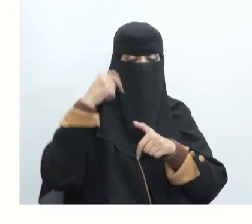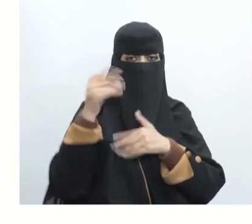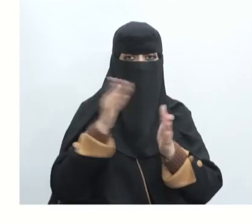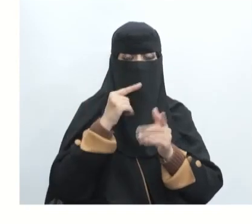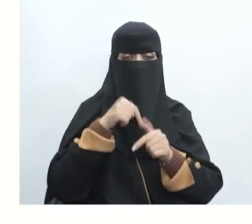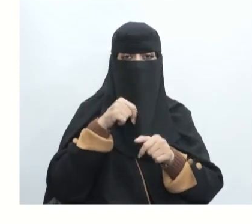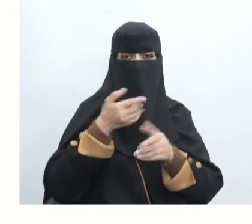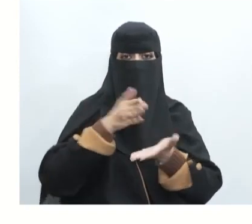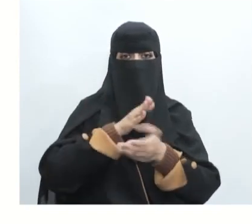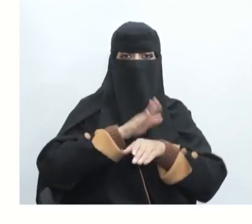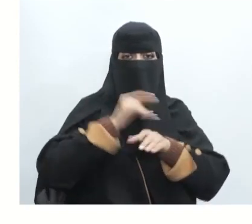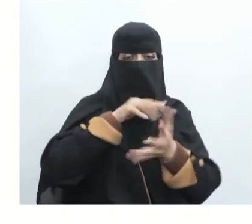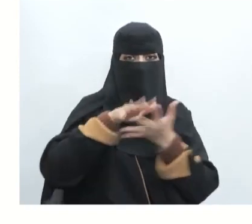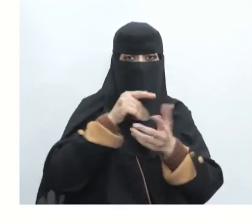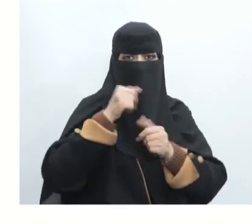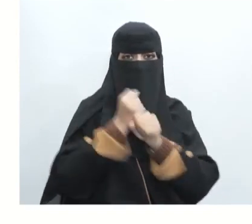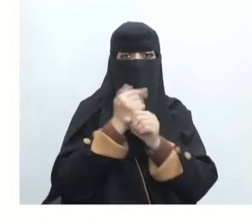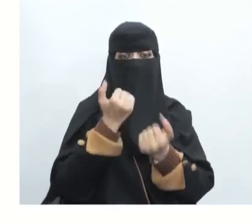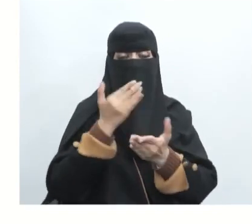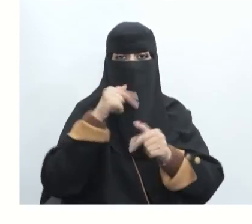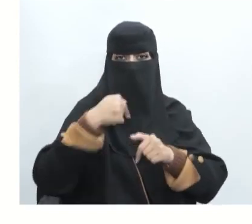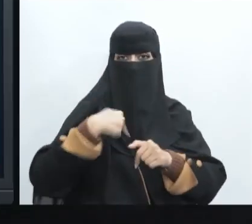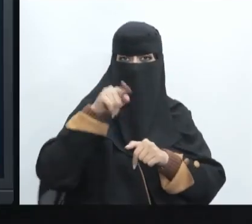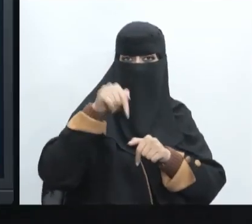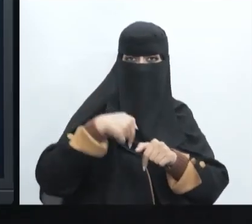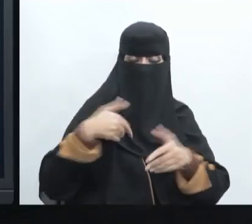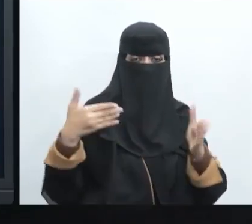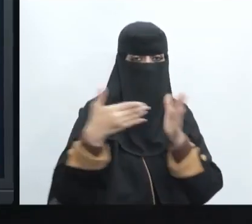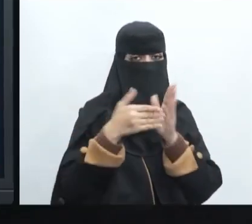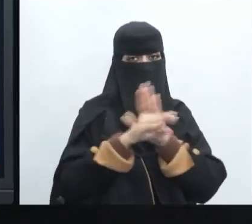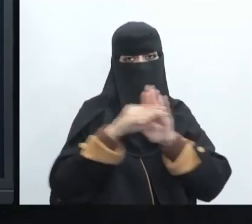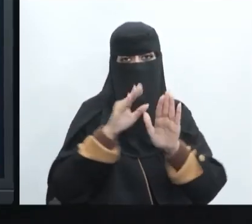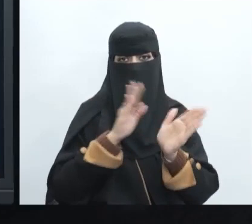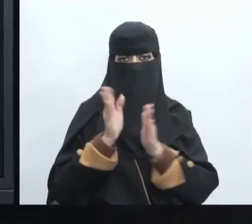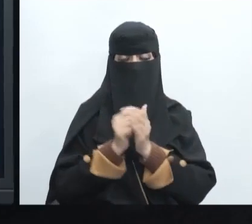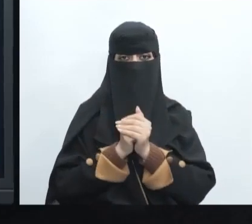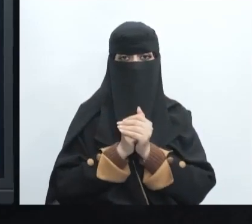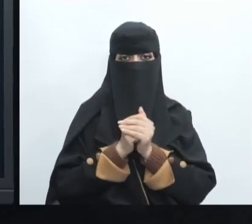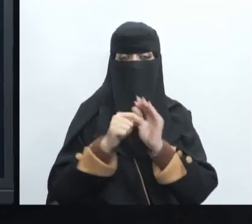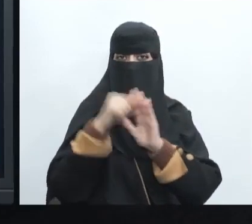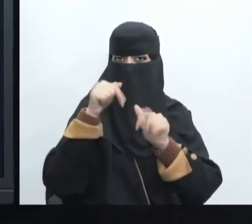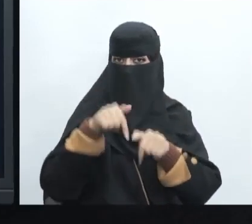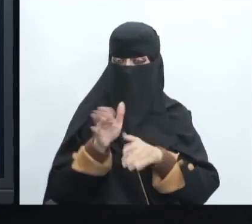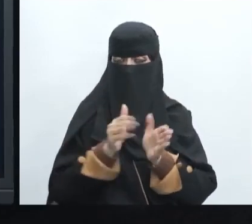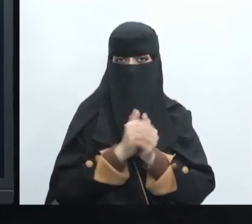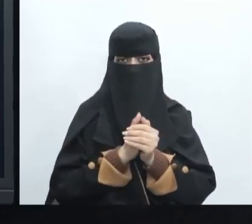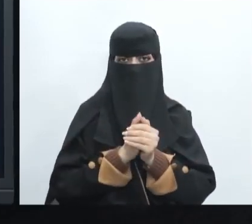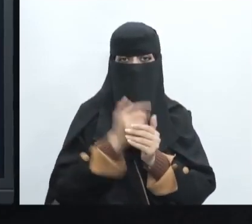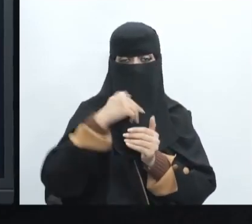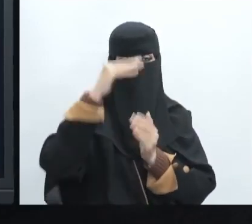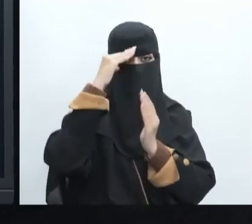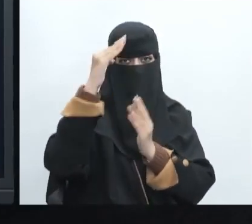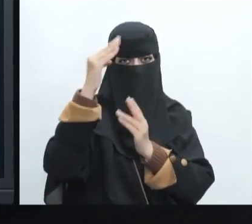على مشكله البطاله انا وانتم وبذلك ابناء وبنات الطلاب ننهي درسنا لهذا اليوم